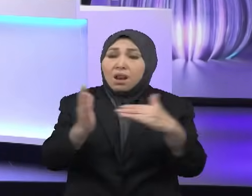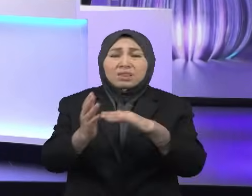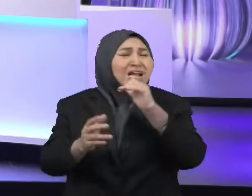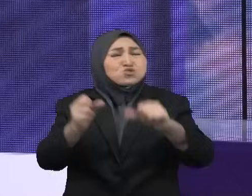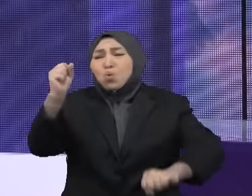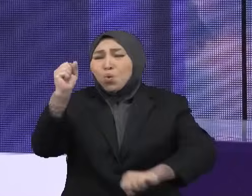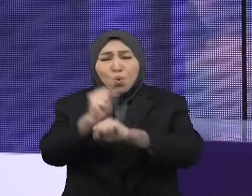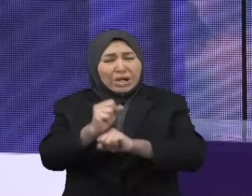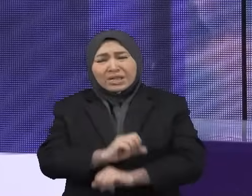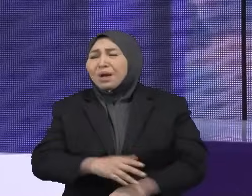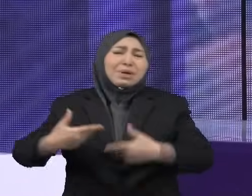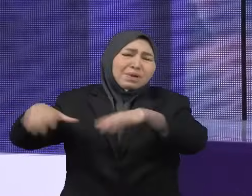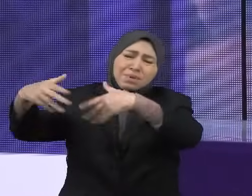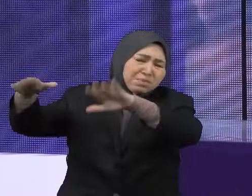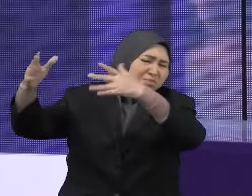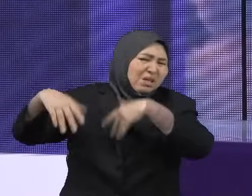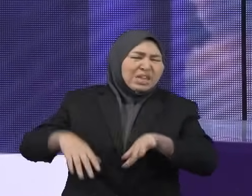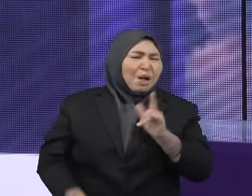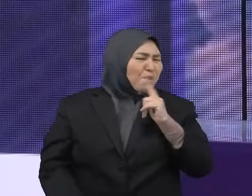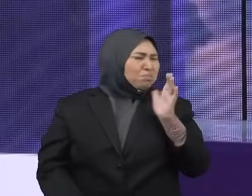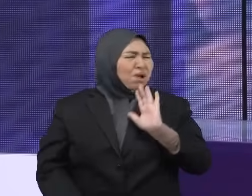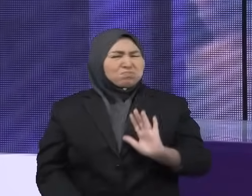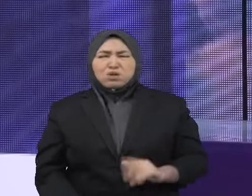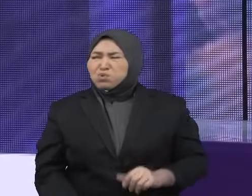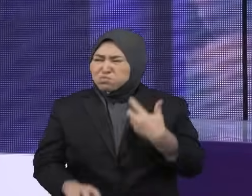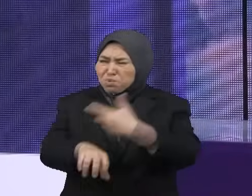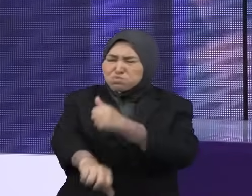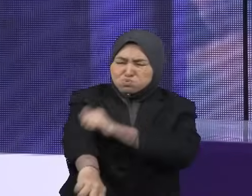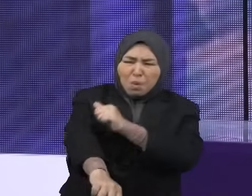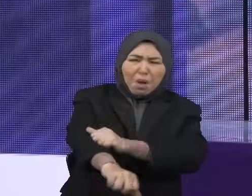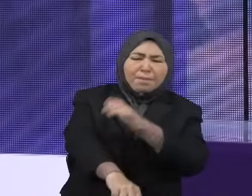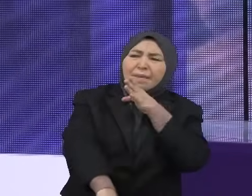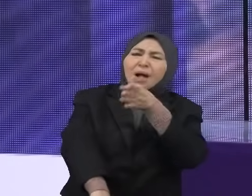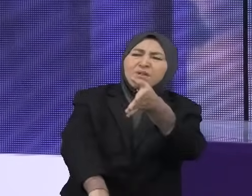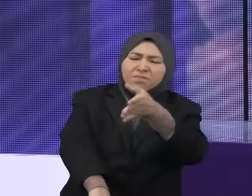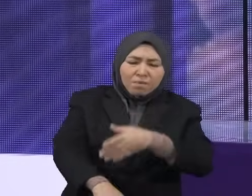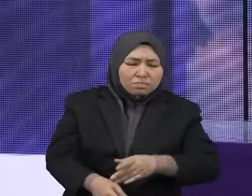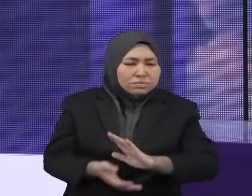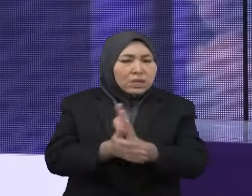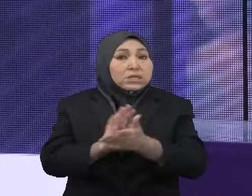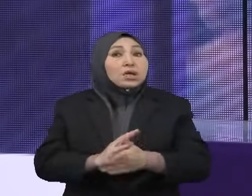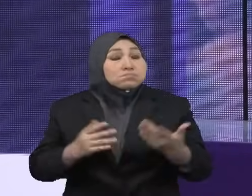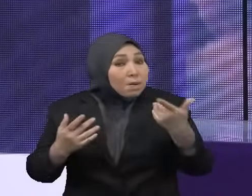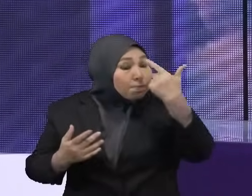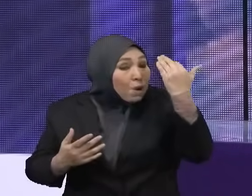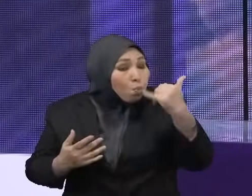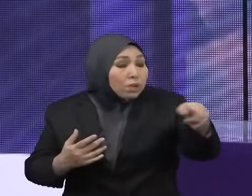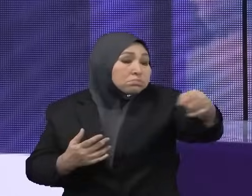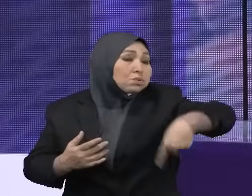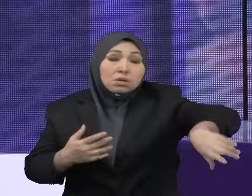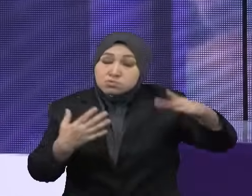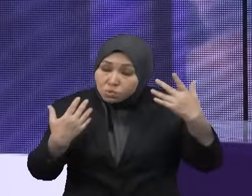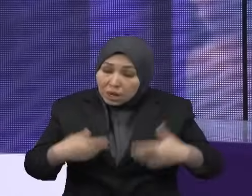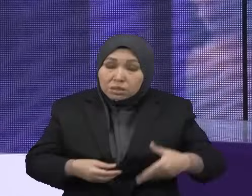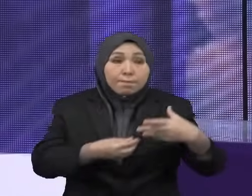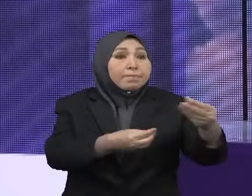pun kan. Dia kata kau pergilah, tak naklah, bersusah-susah ni buat apa kan. Kerana mereka pernah susah, dan bila mereka